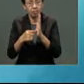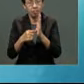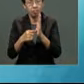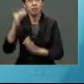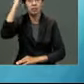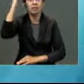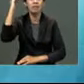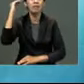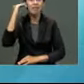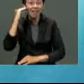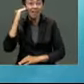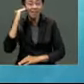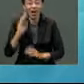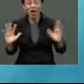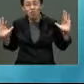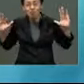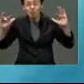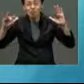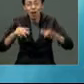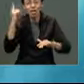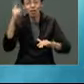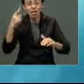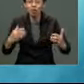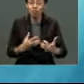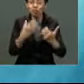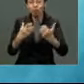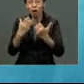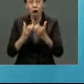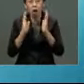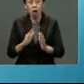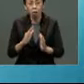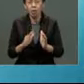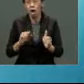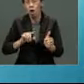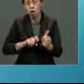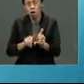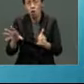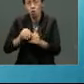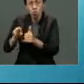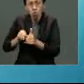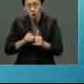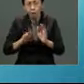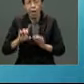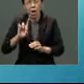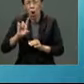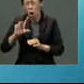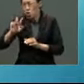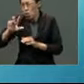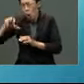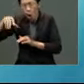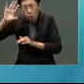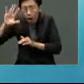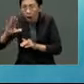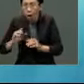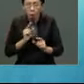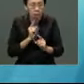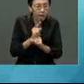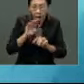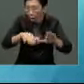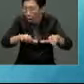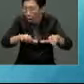เกาหลีใต้ไหมครับเขาบอกว่าติดกันไปหลายร้อยกว่าจะตามเจอใช้เวลานานมากจนกระทำให้กลุ่มก้อนนี้ใหญ่ขึ้นม